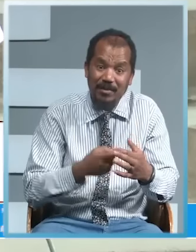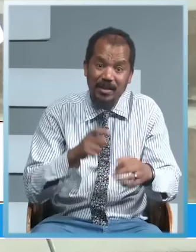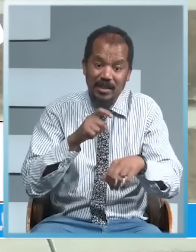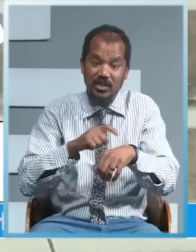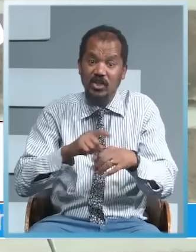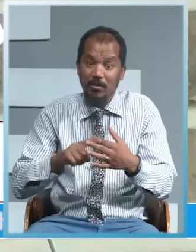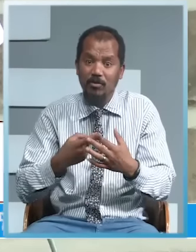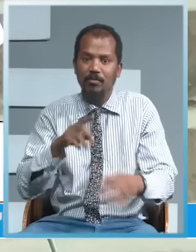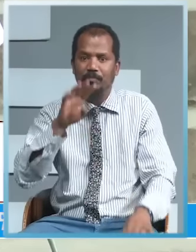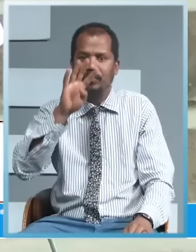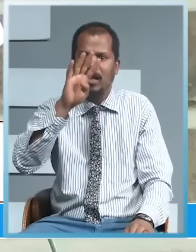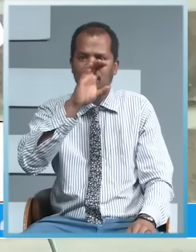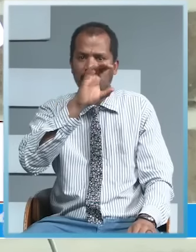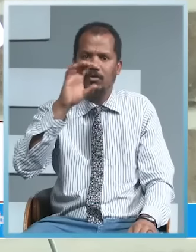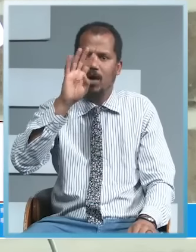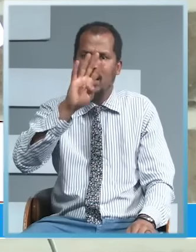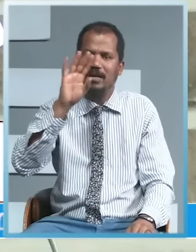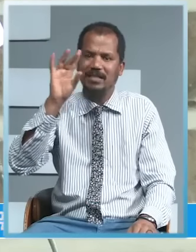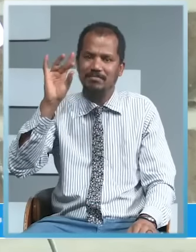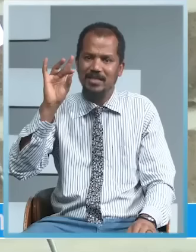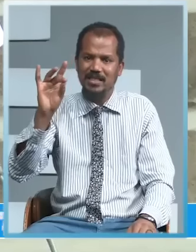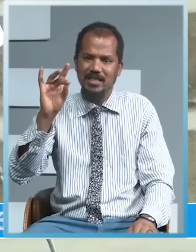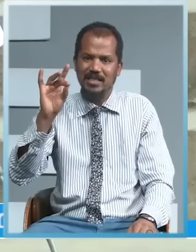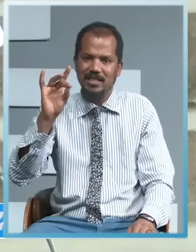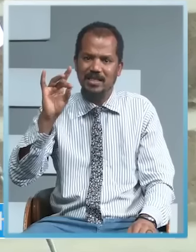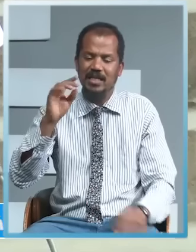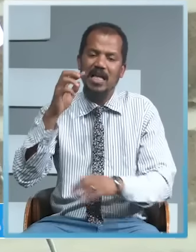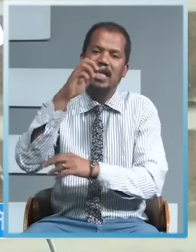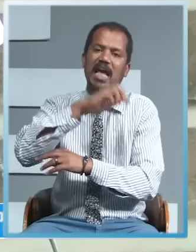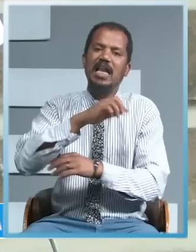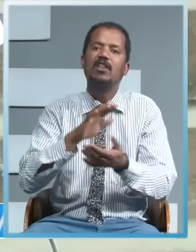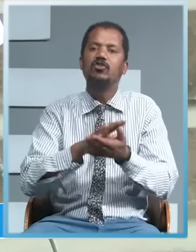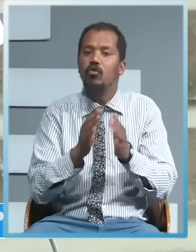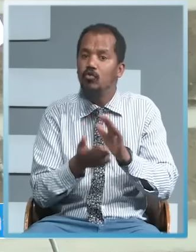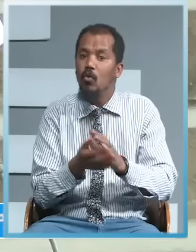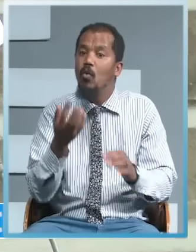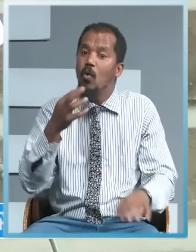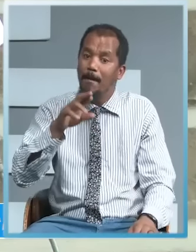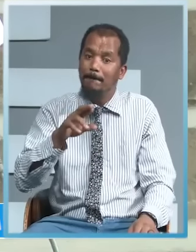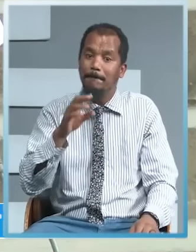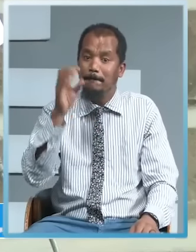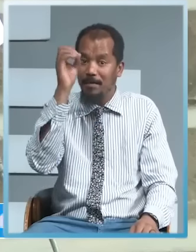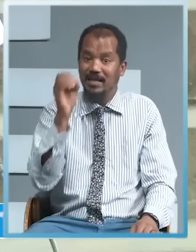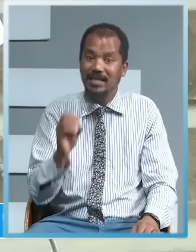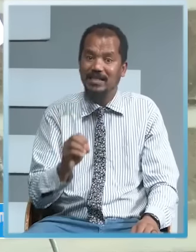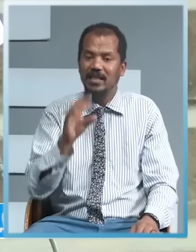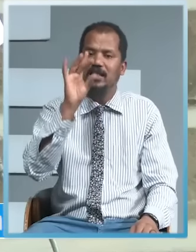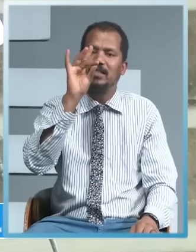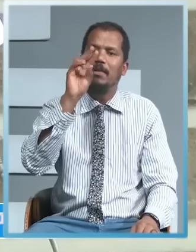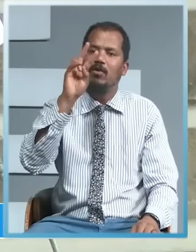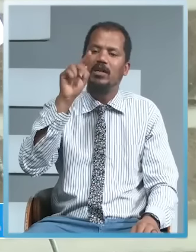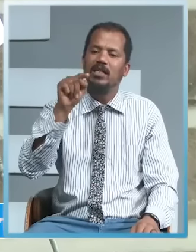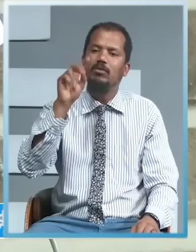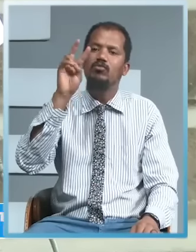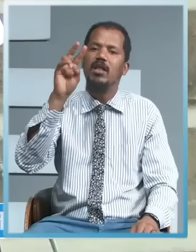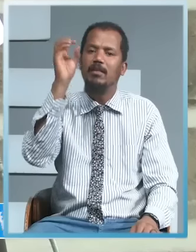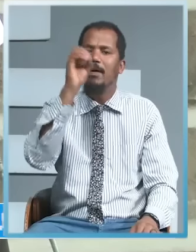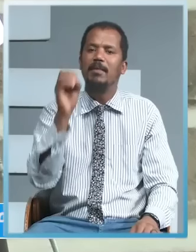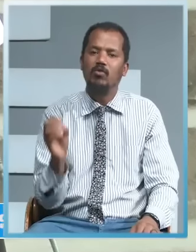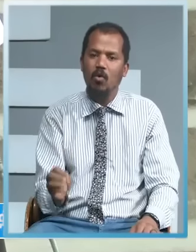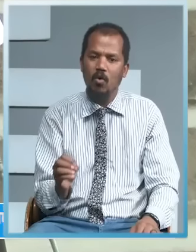ጊዜ አንስቶ 448 ቀናት ሲሆኑ ወይም በፐርሰንት